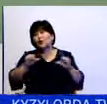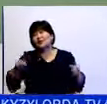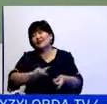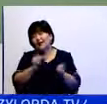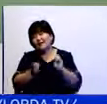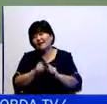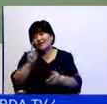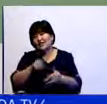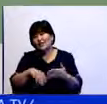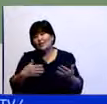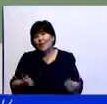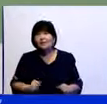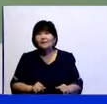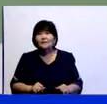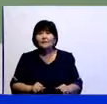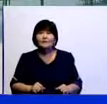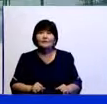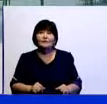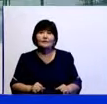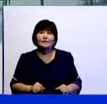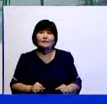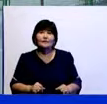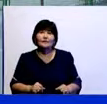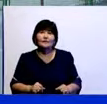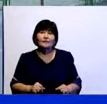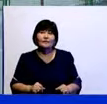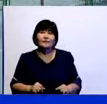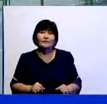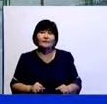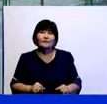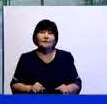айналарына сенім мол. Мақсат Қарабай, Бүгінбай Абасилов, Қанат Махамбетов, Қызылорда телеарнасы.